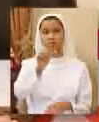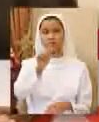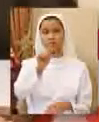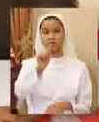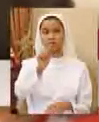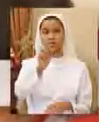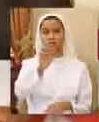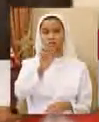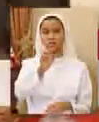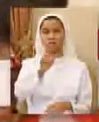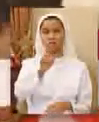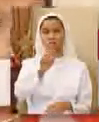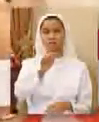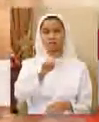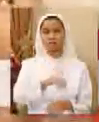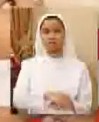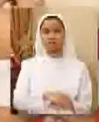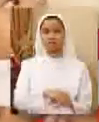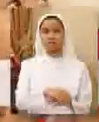My name is... How does it start?